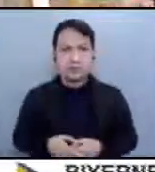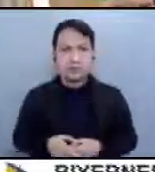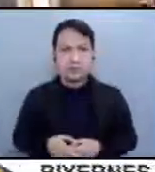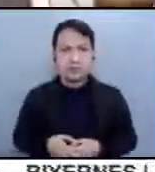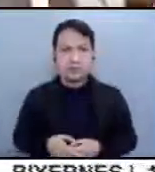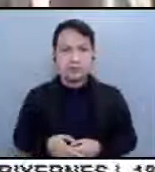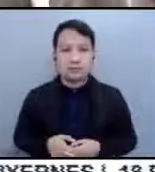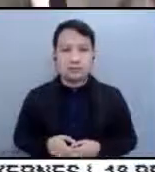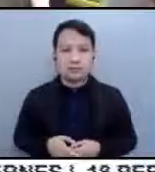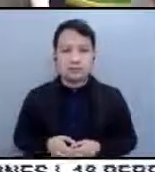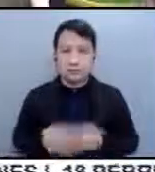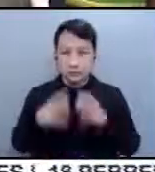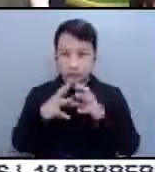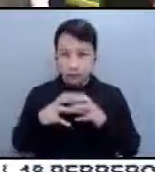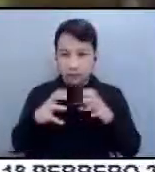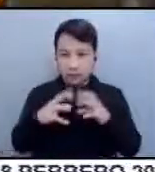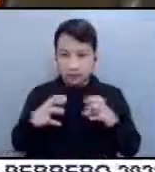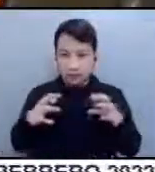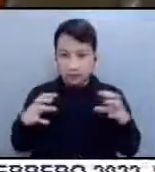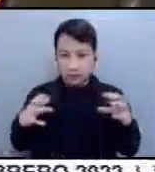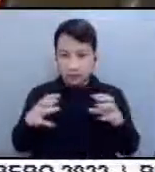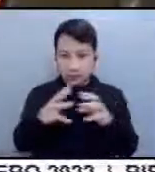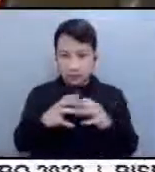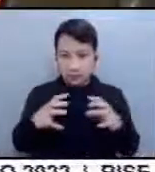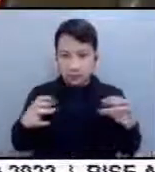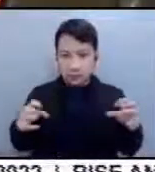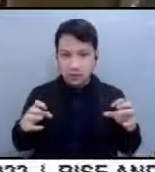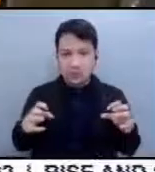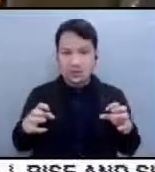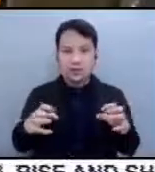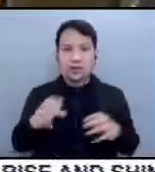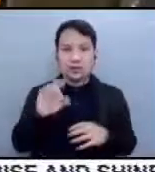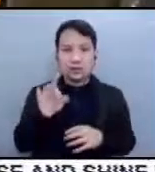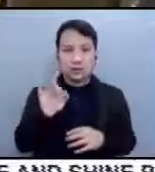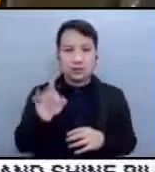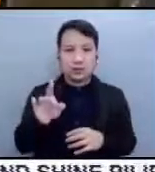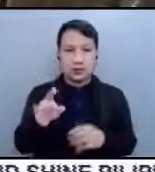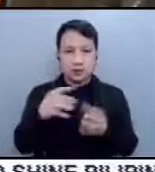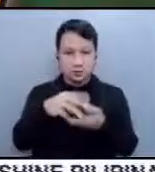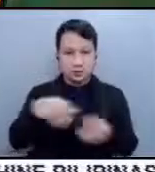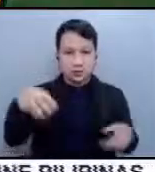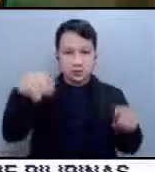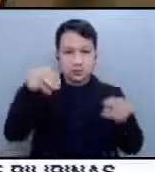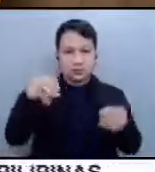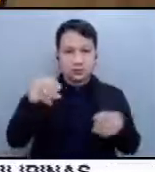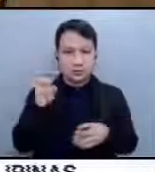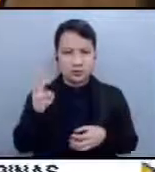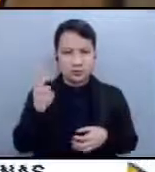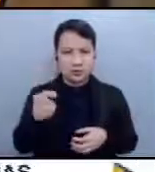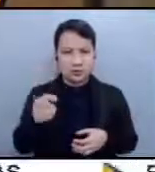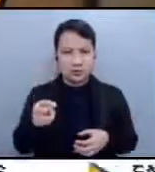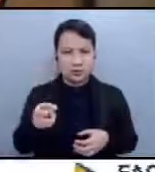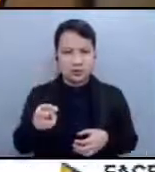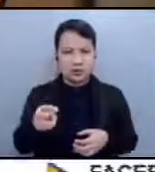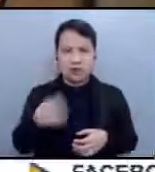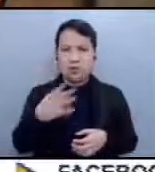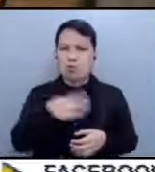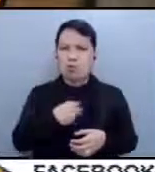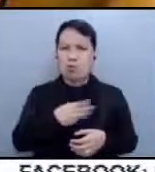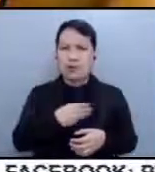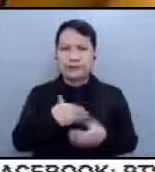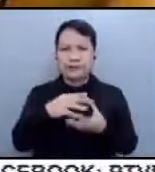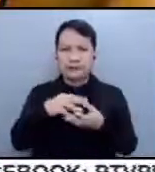Ang ampalaya nasa 80 pesos per kilo, ang talong nasa 60 pesos per kilo, ang labanos 100 pesos per